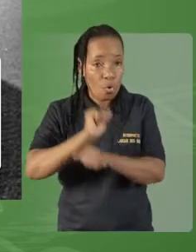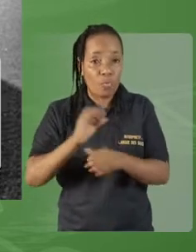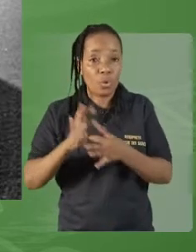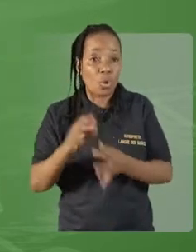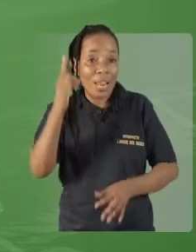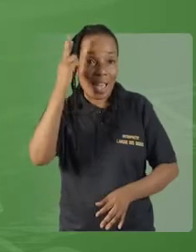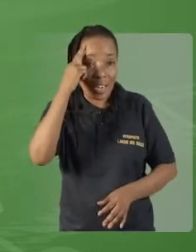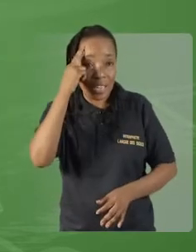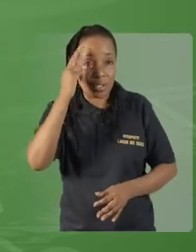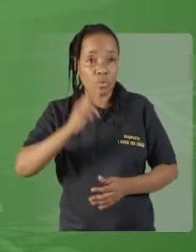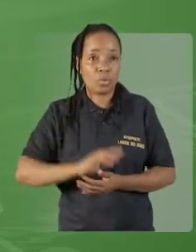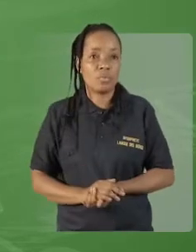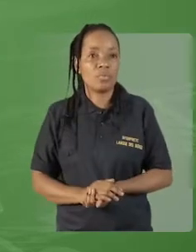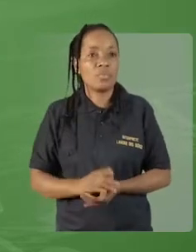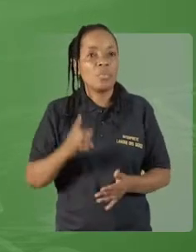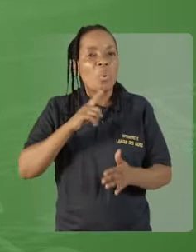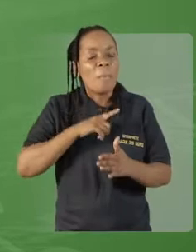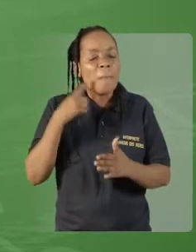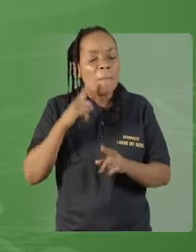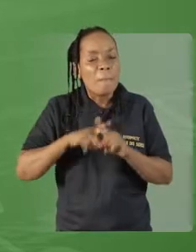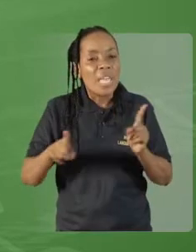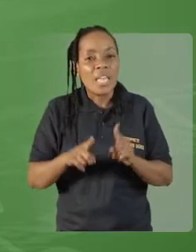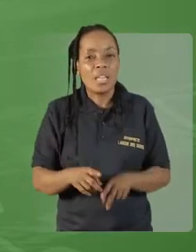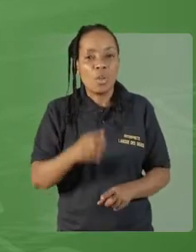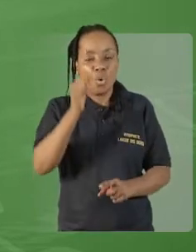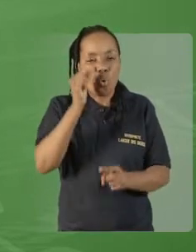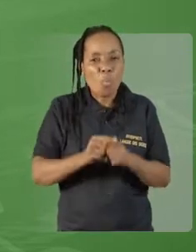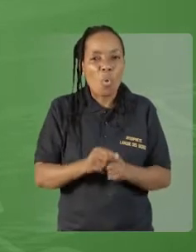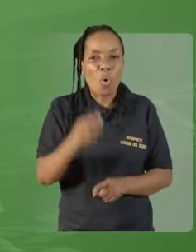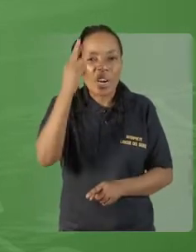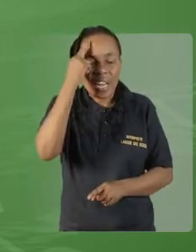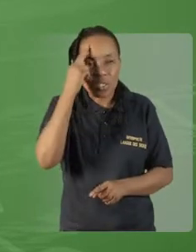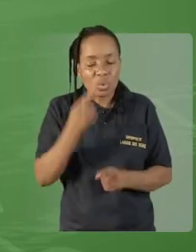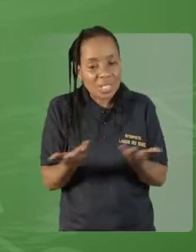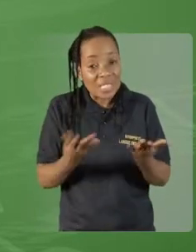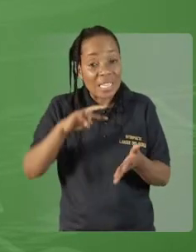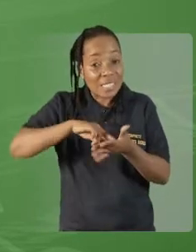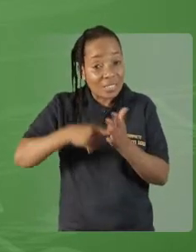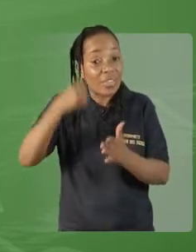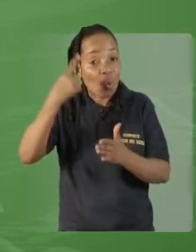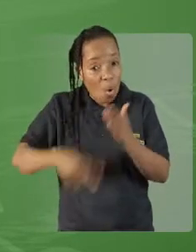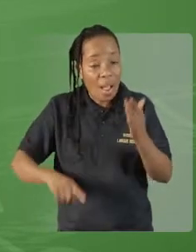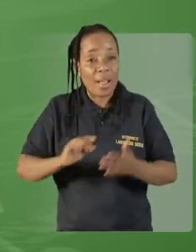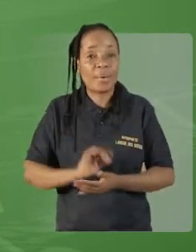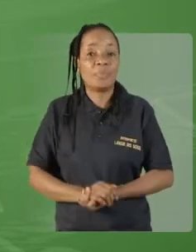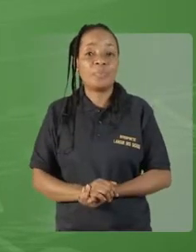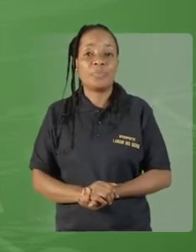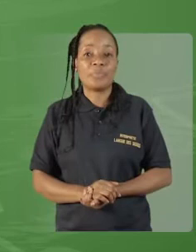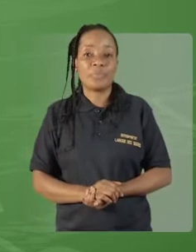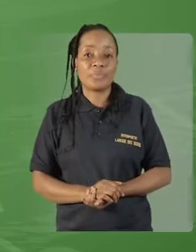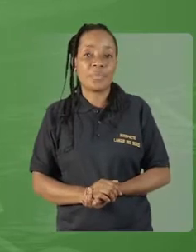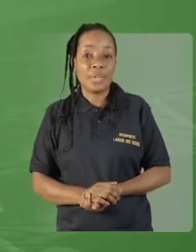Mais qu'entendons-nous par le mot « raison » ? Qu'est-ce que la raison ? Nous passons